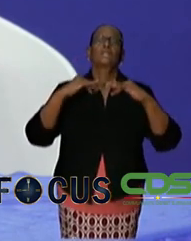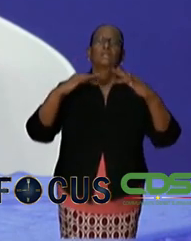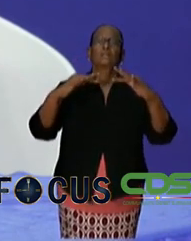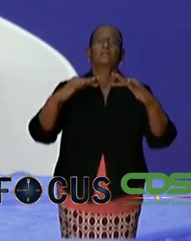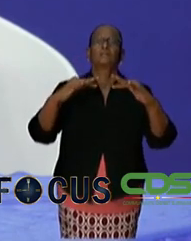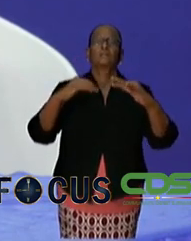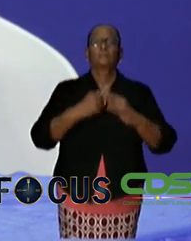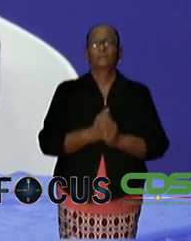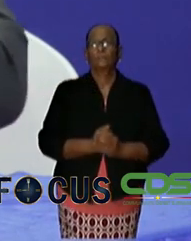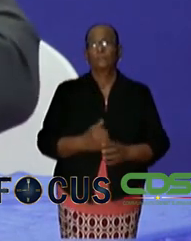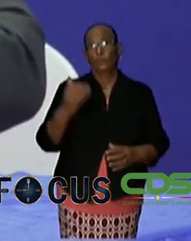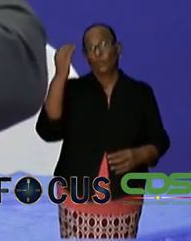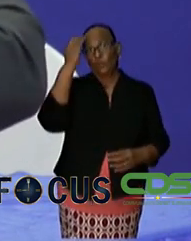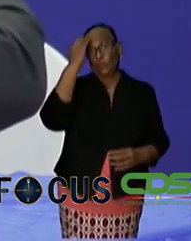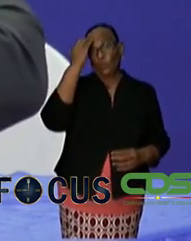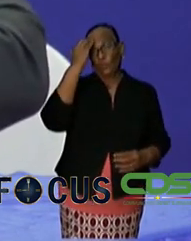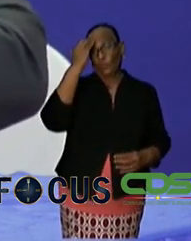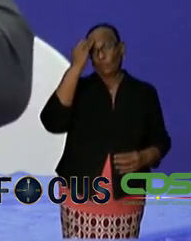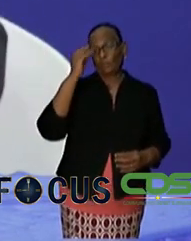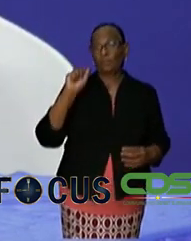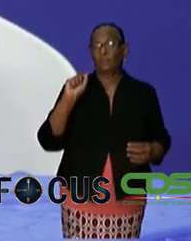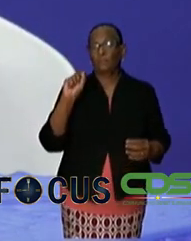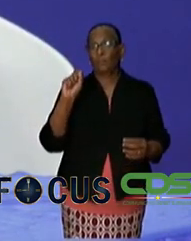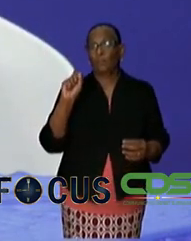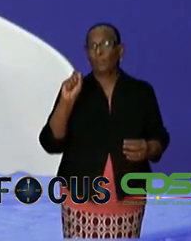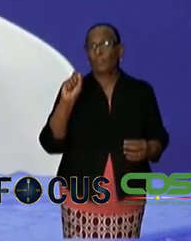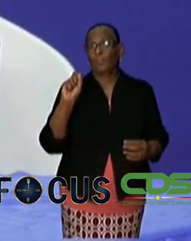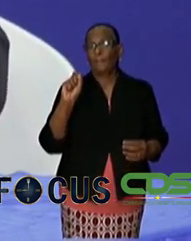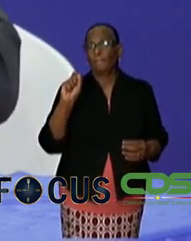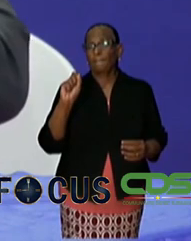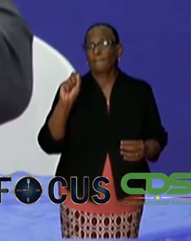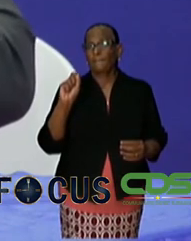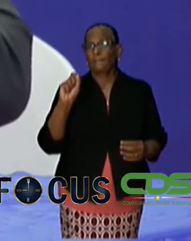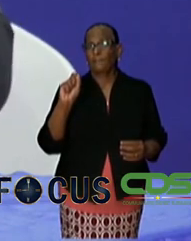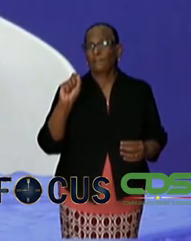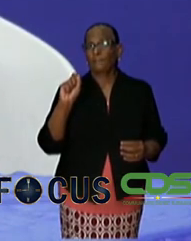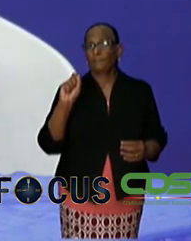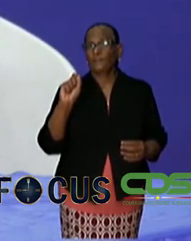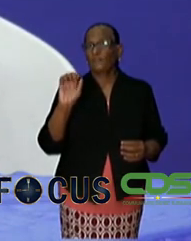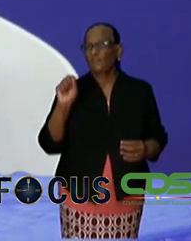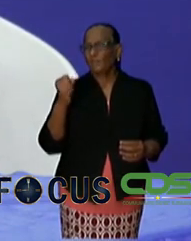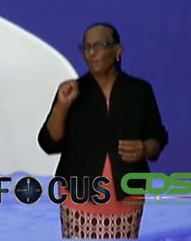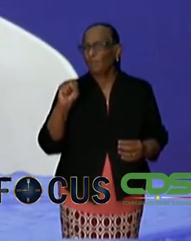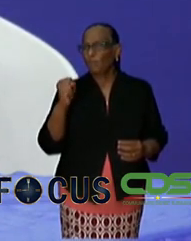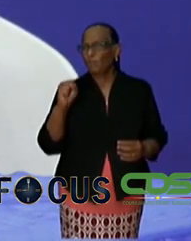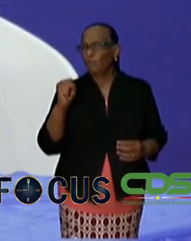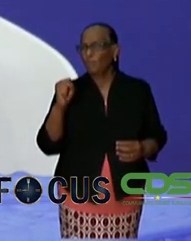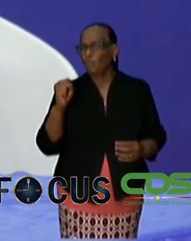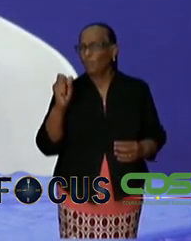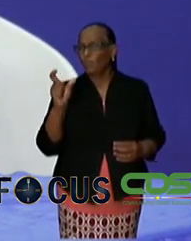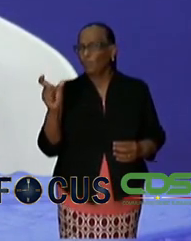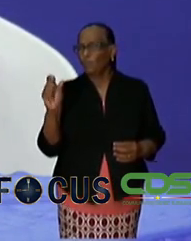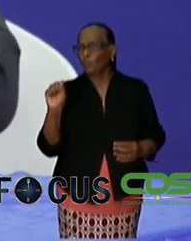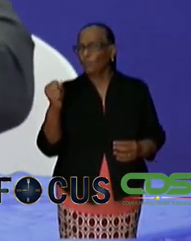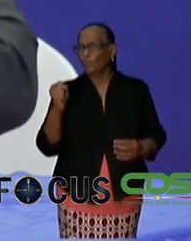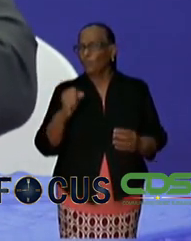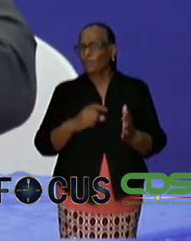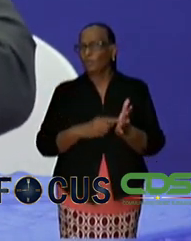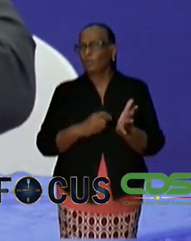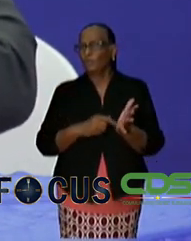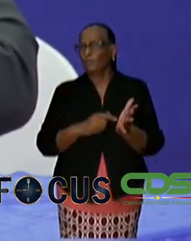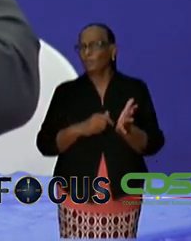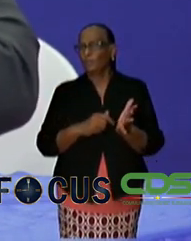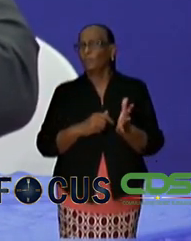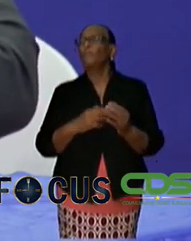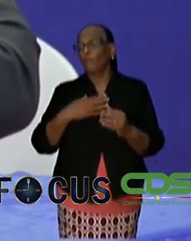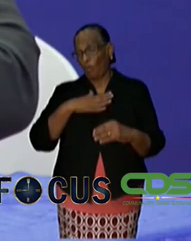dit misschien een aandachtspunt is of een woord is dat heel moeilijk te gebruiken is. Maar we gaan het met z'n allen